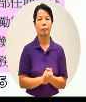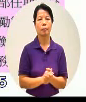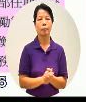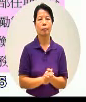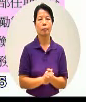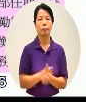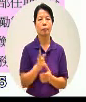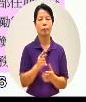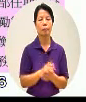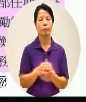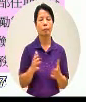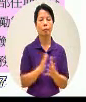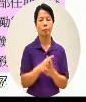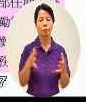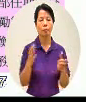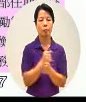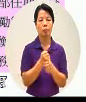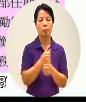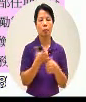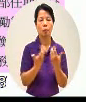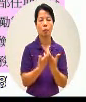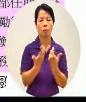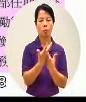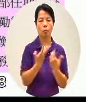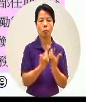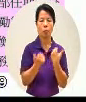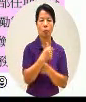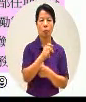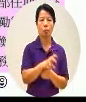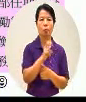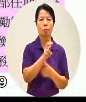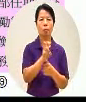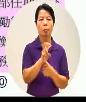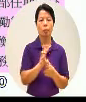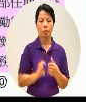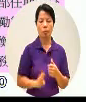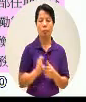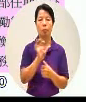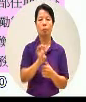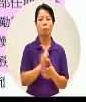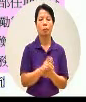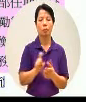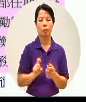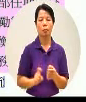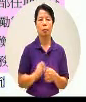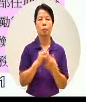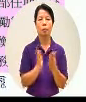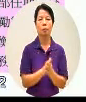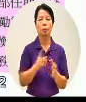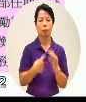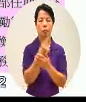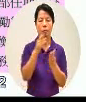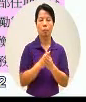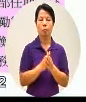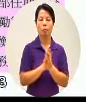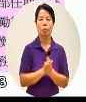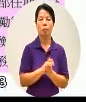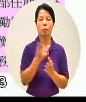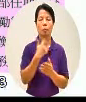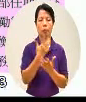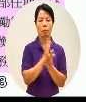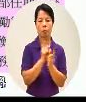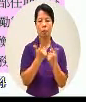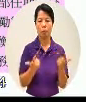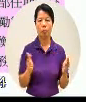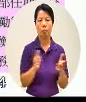哦，伊总数是四十分哦，伊讲你着才二十，啊才十分，你只要即占你一项